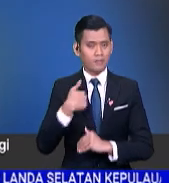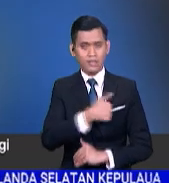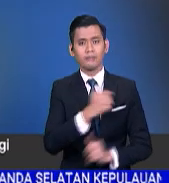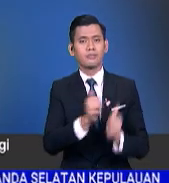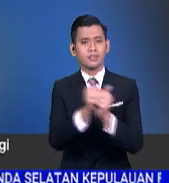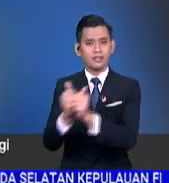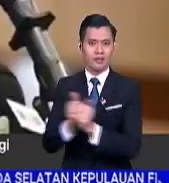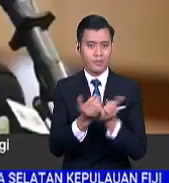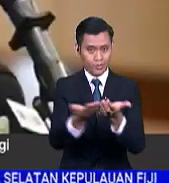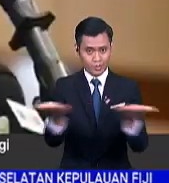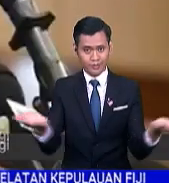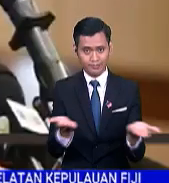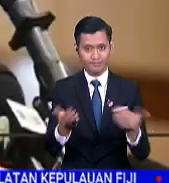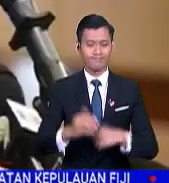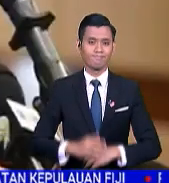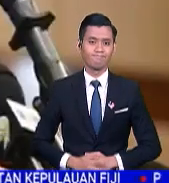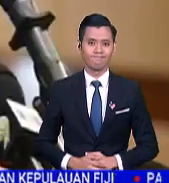kamu.